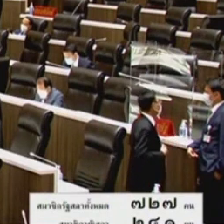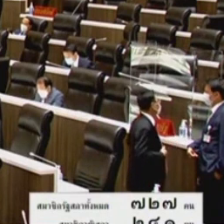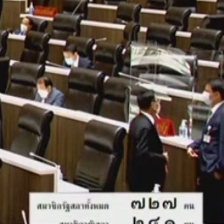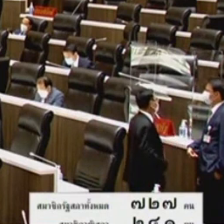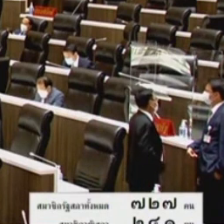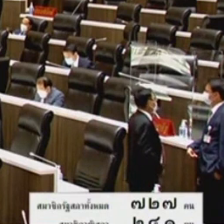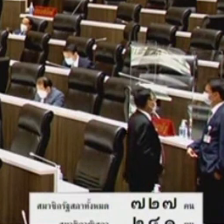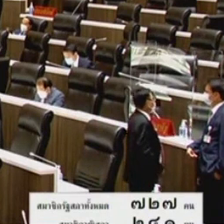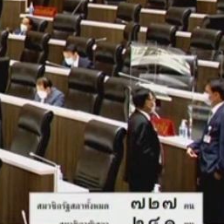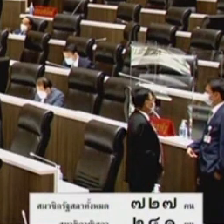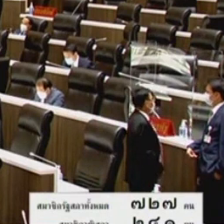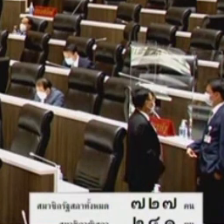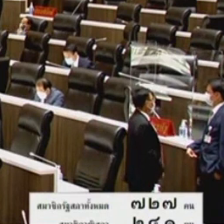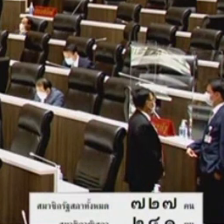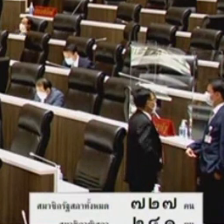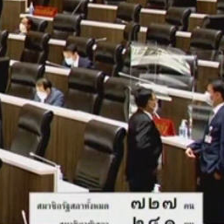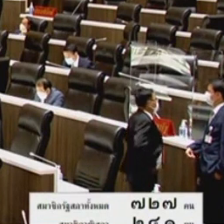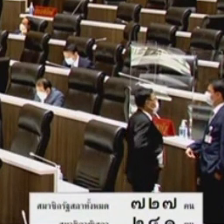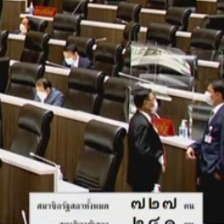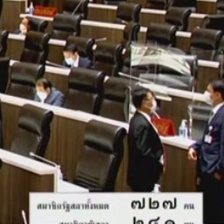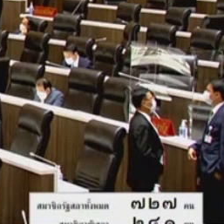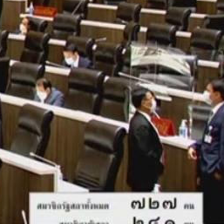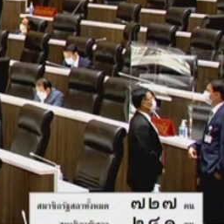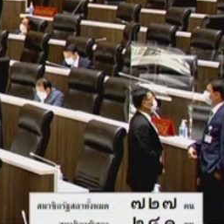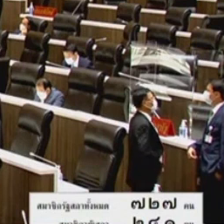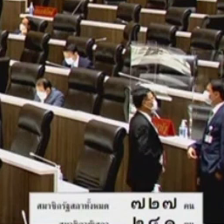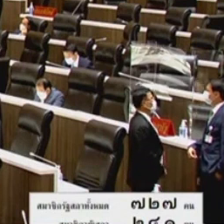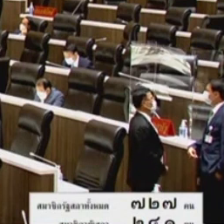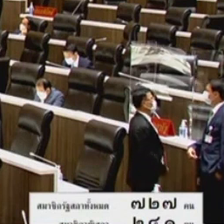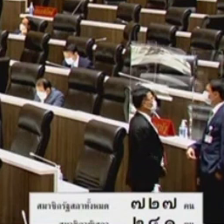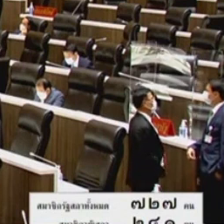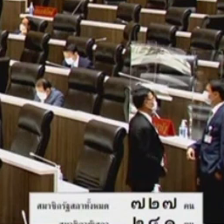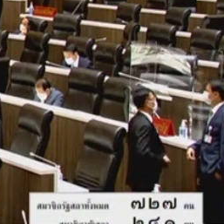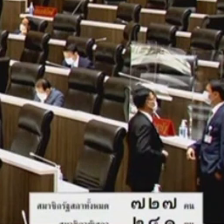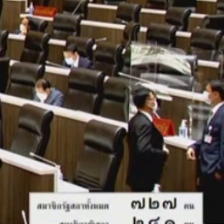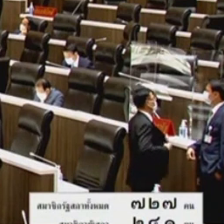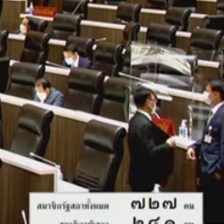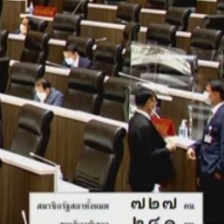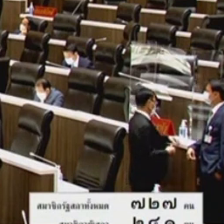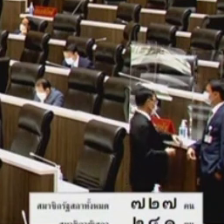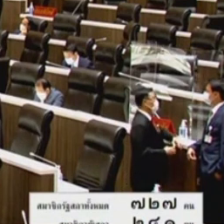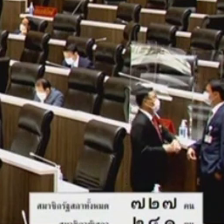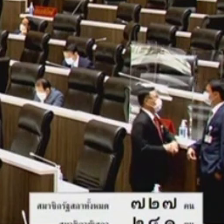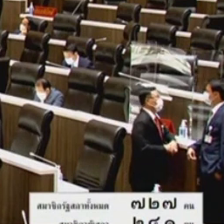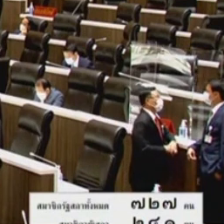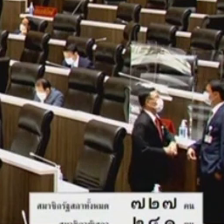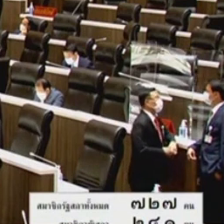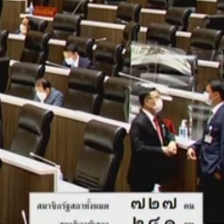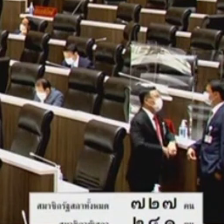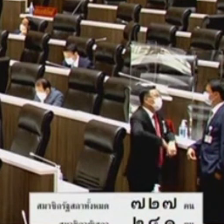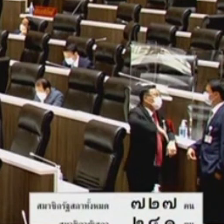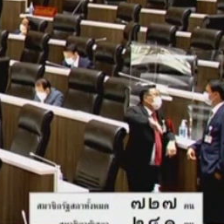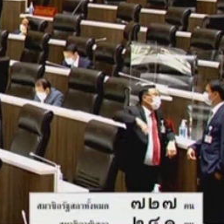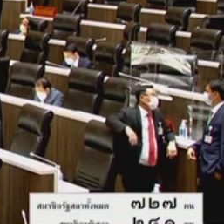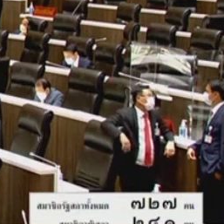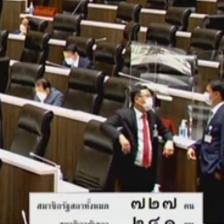และผู้มีส่วนได้ส่วนเสียรวมถึงกำหนดให้องค์กรอิสระด้านสิ่งแวดล้อมและสุขภาพ